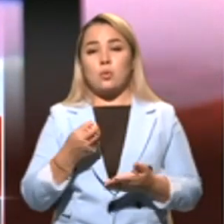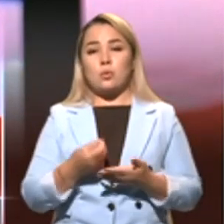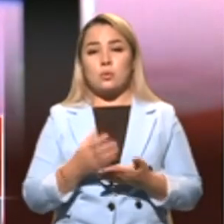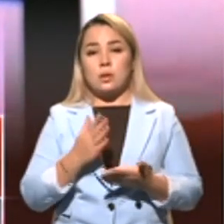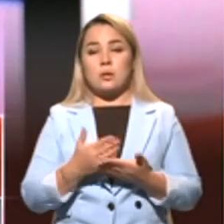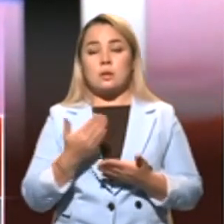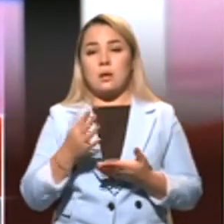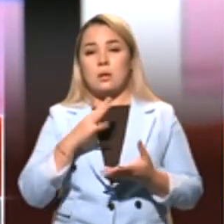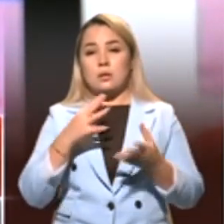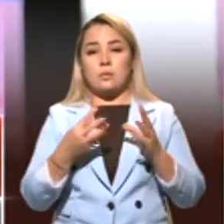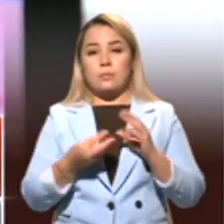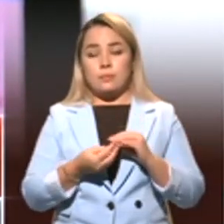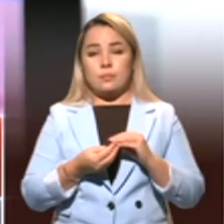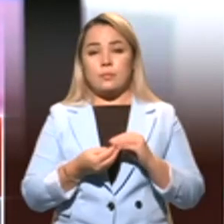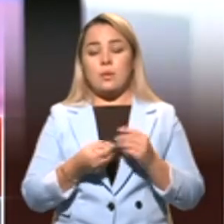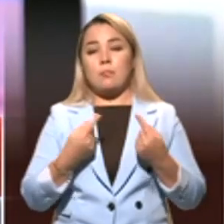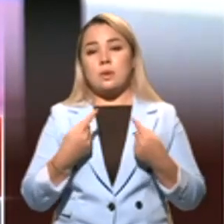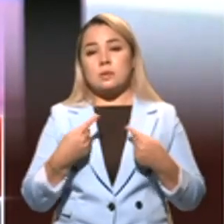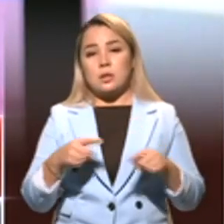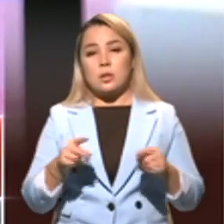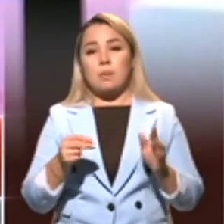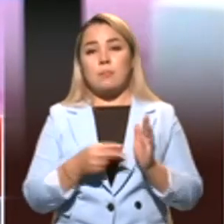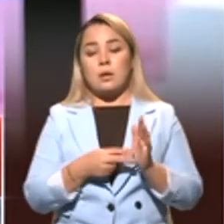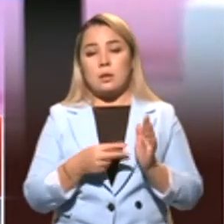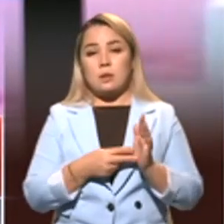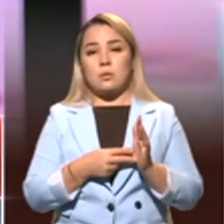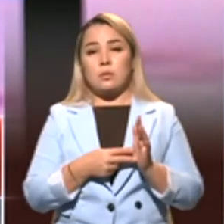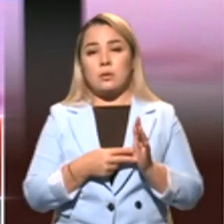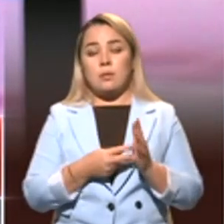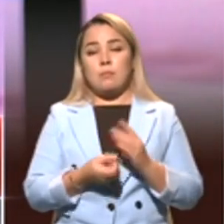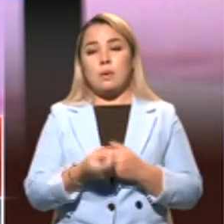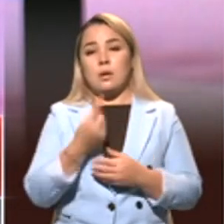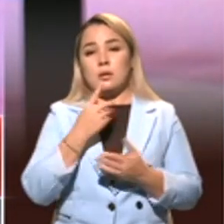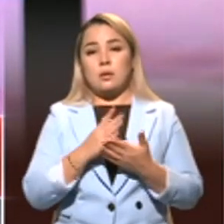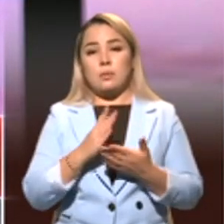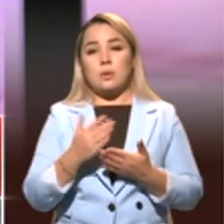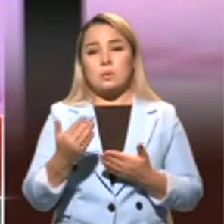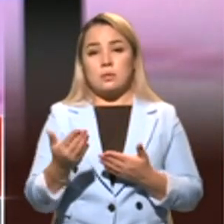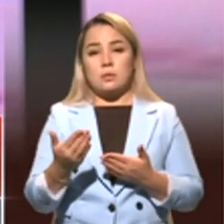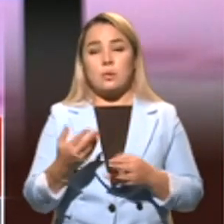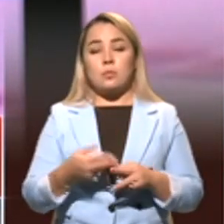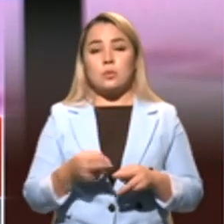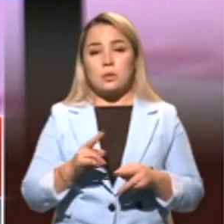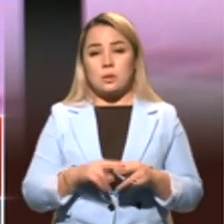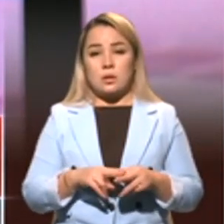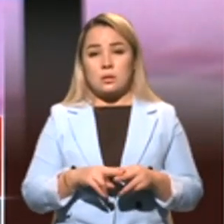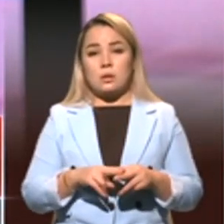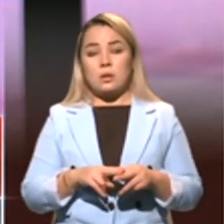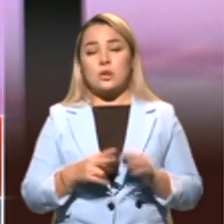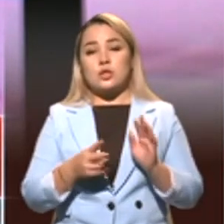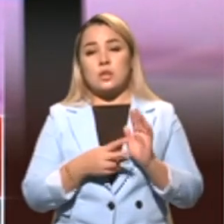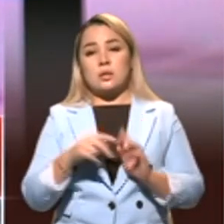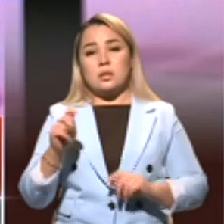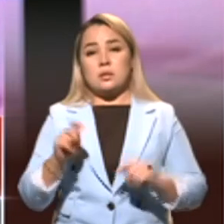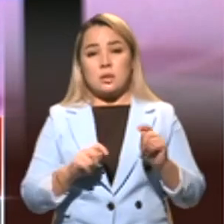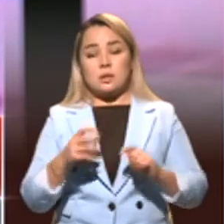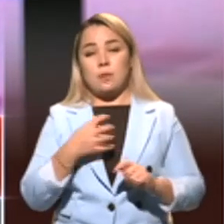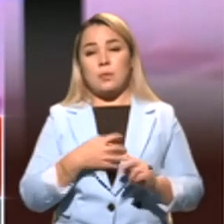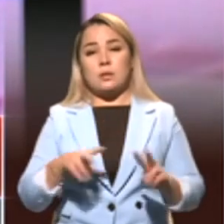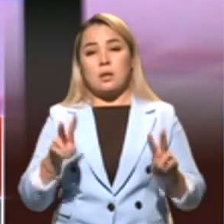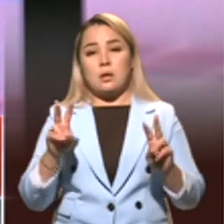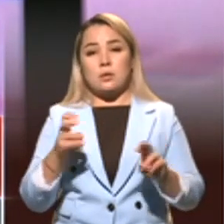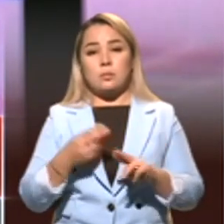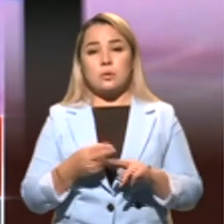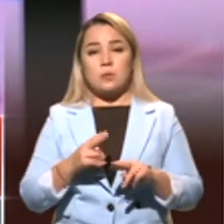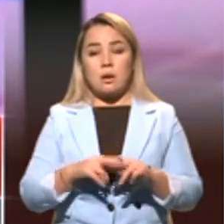құндылықтарға басқаша бағалау пайда болды. Сондықтан да осы 7-ші съездің негізгі тақырыбы